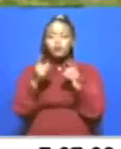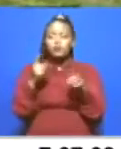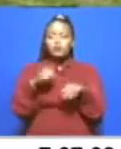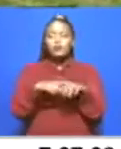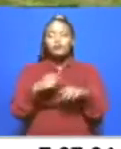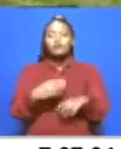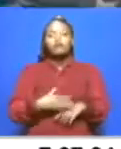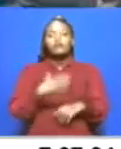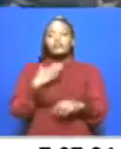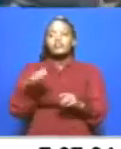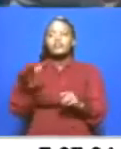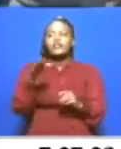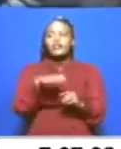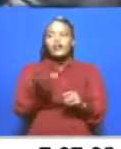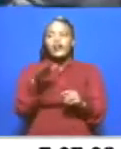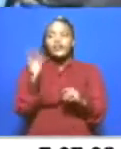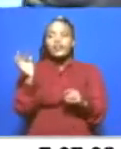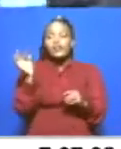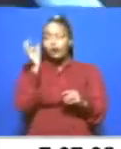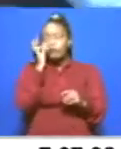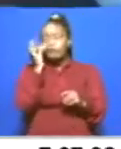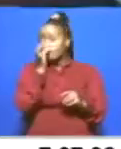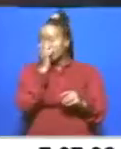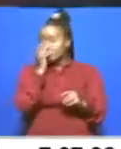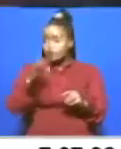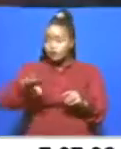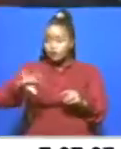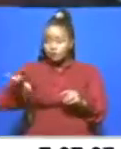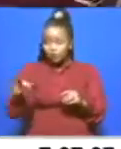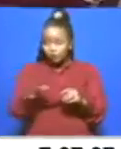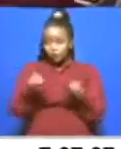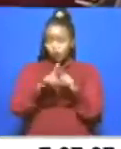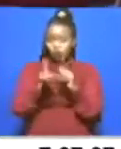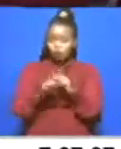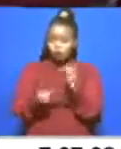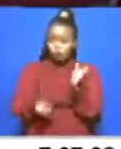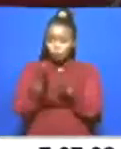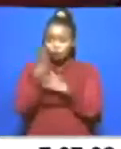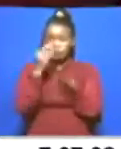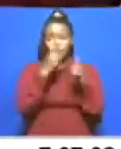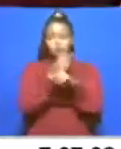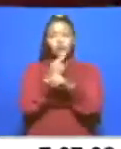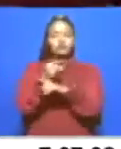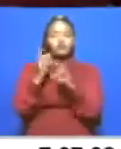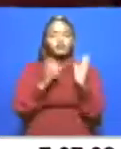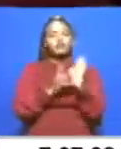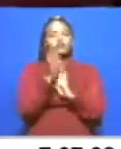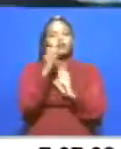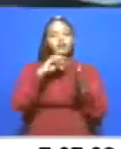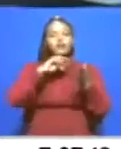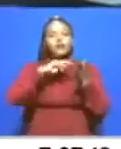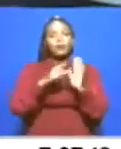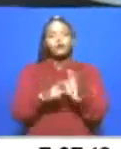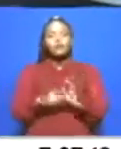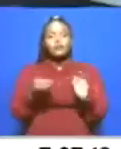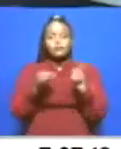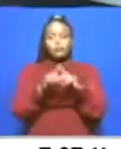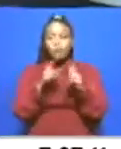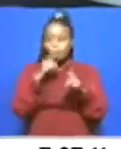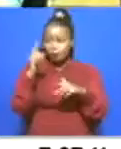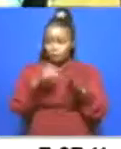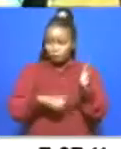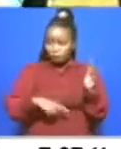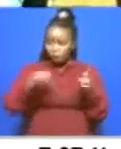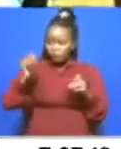Mathira, Mukurweini na Kieni, kaunti ya Nyeri, ambako walizindua miradi kadhaa ya maendeleo. Walisema Wakenya wanafaa kupatiwa fursa